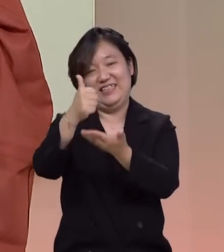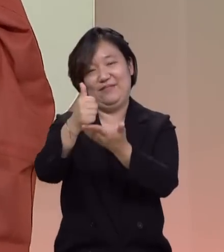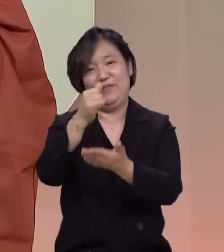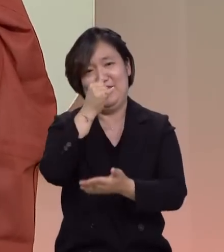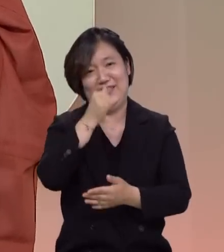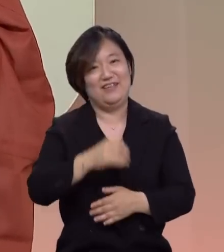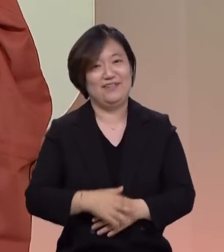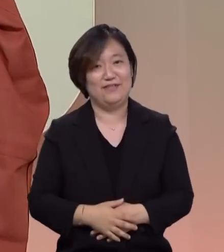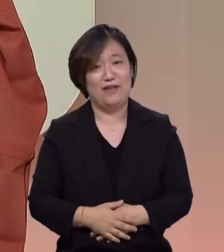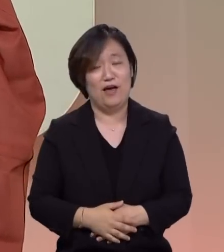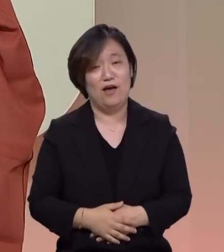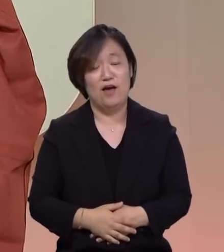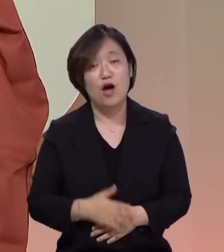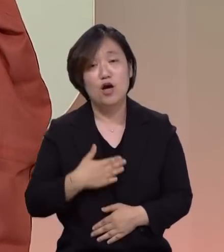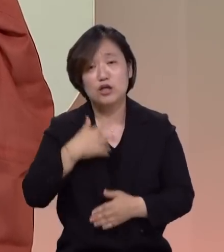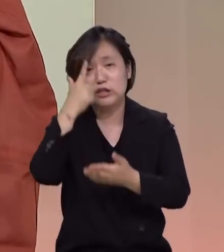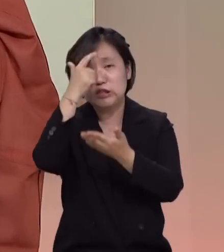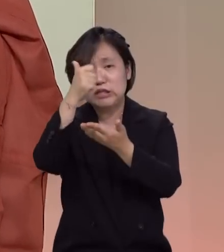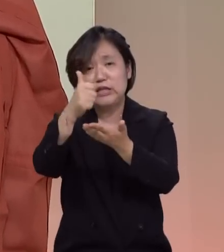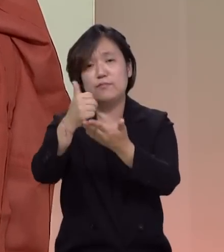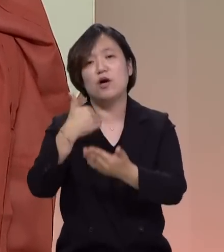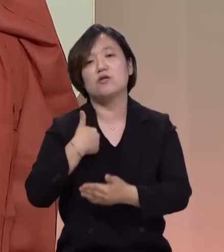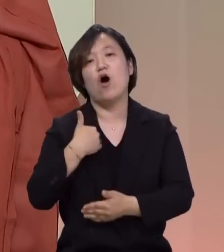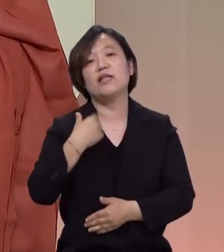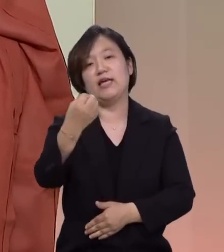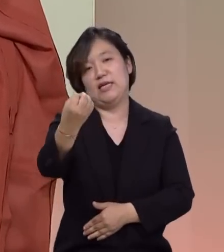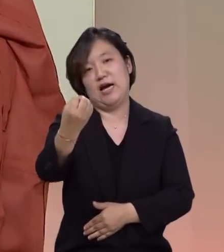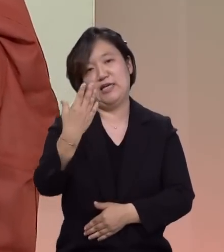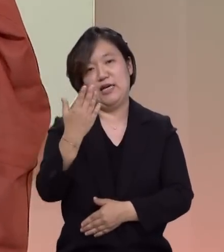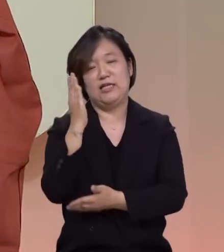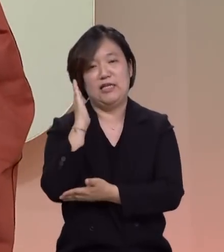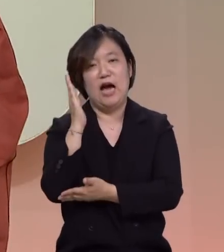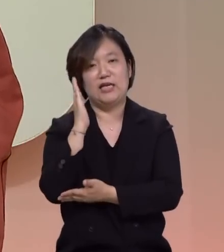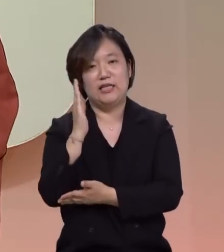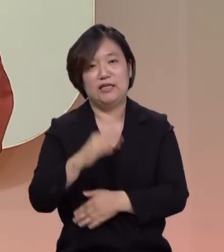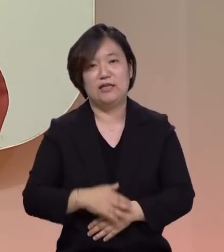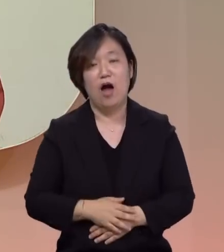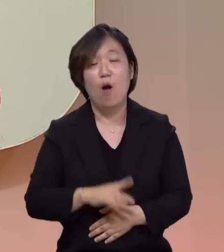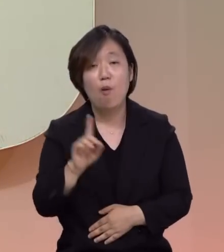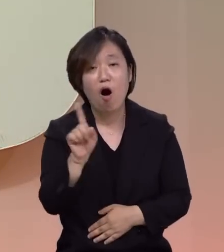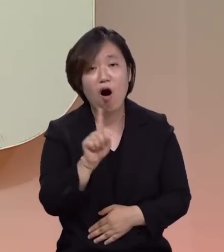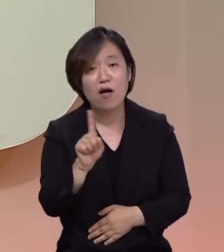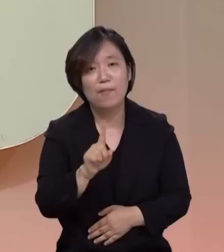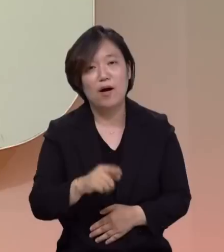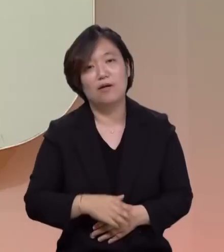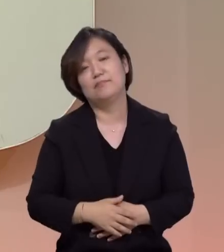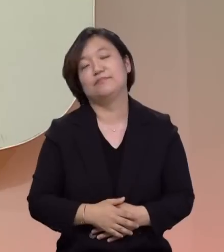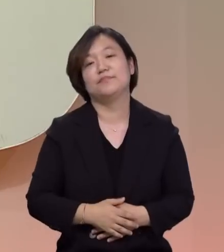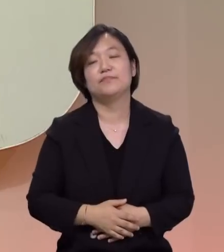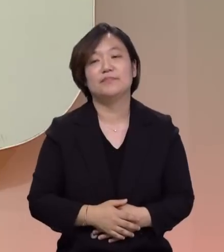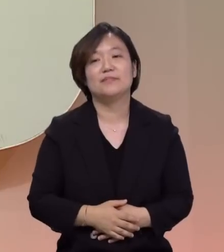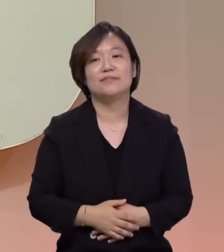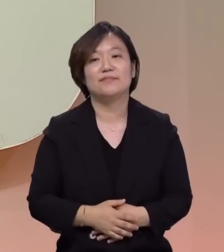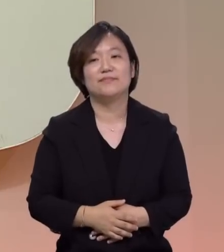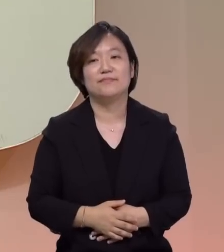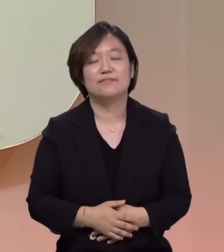저한테 직접 해주신 말씀이에요 예전에 막아 스님께서 어떤 말씀을 해 주셨냐면